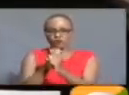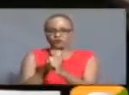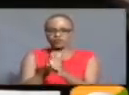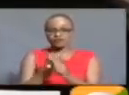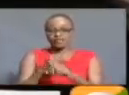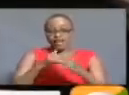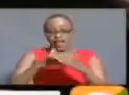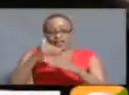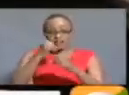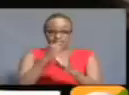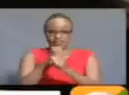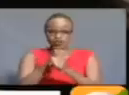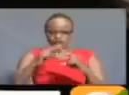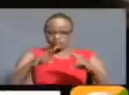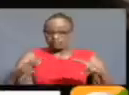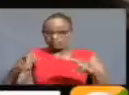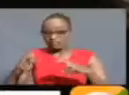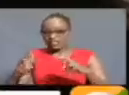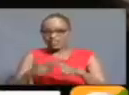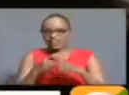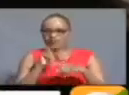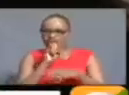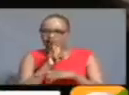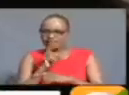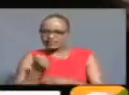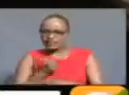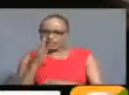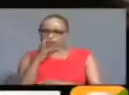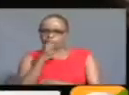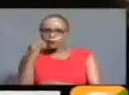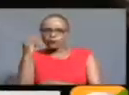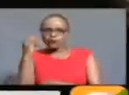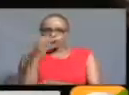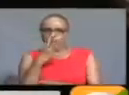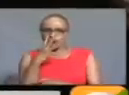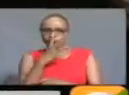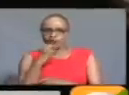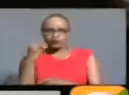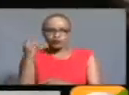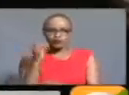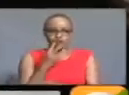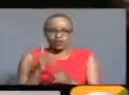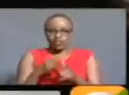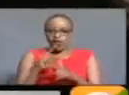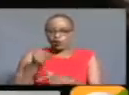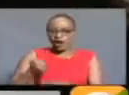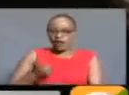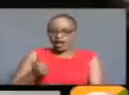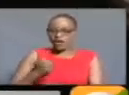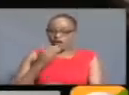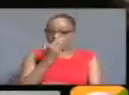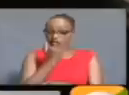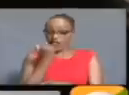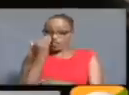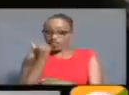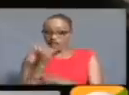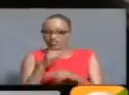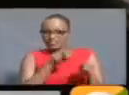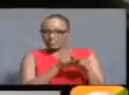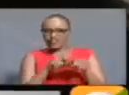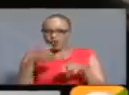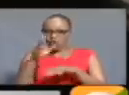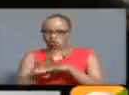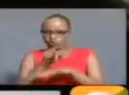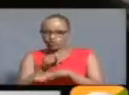after hustling, nikakuwa nikiona mademu na wasupu. Nikamit demu moja tu alikuwa anajipaka, okay, alikuwa akijipaka